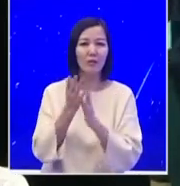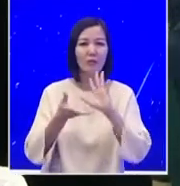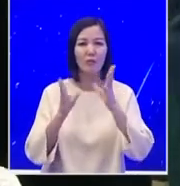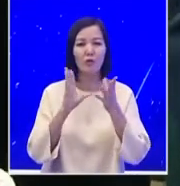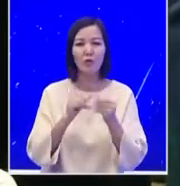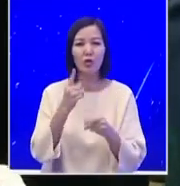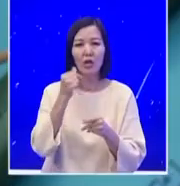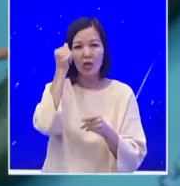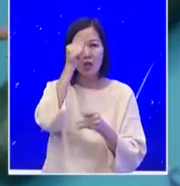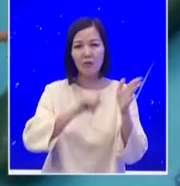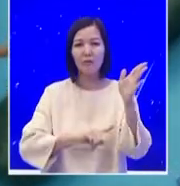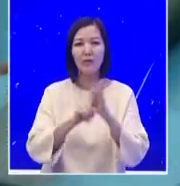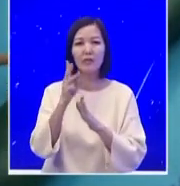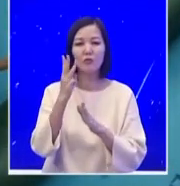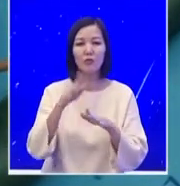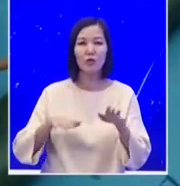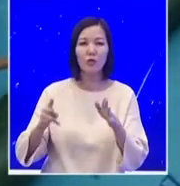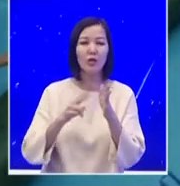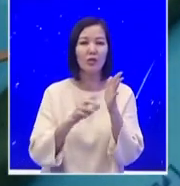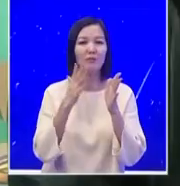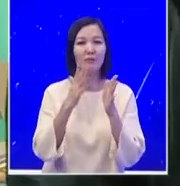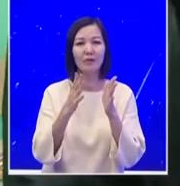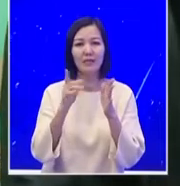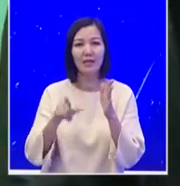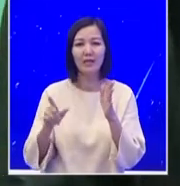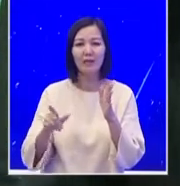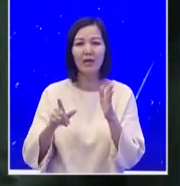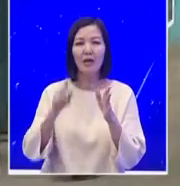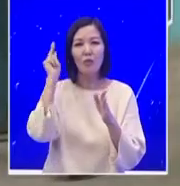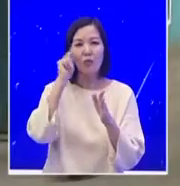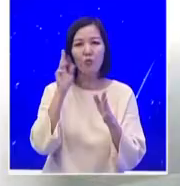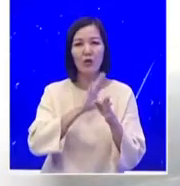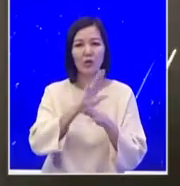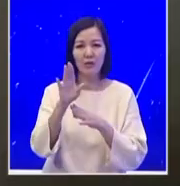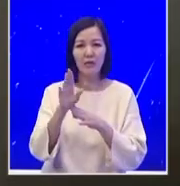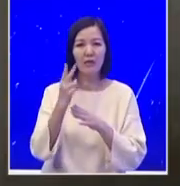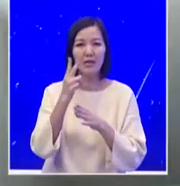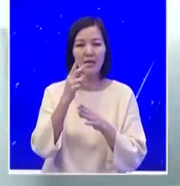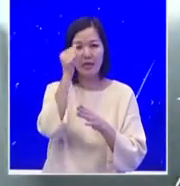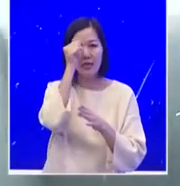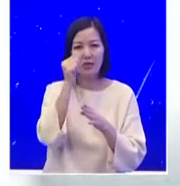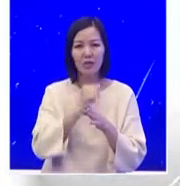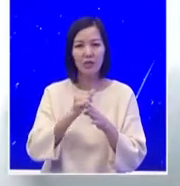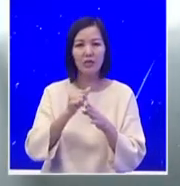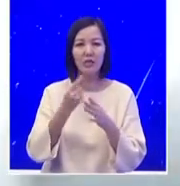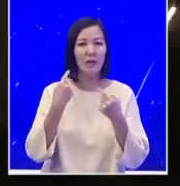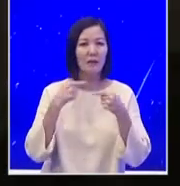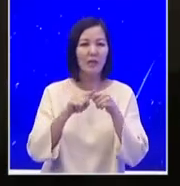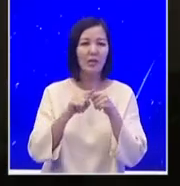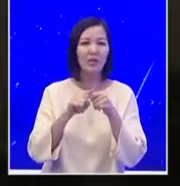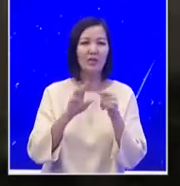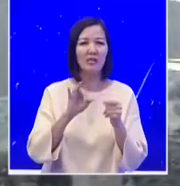бойынша жыл басынан осы үш ауданға 75 адам қысқа мерзімді оқытуға жіберілген. Олар 2 айдың ішінде